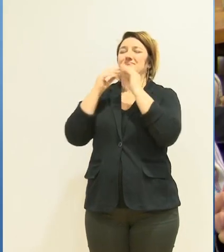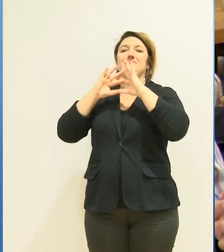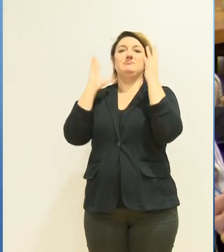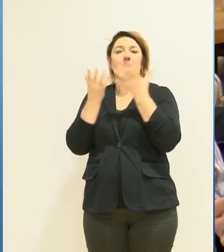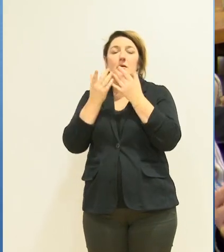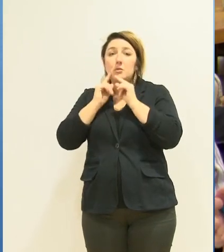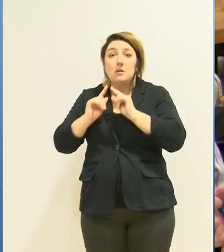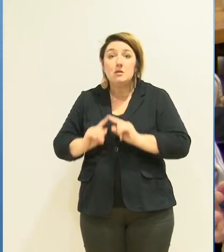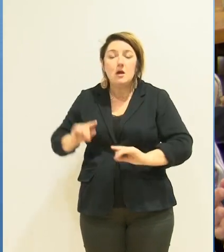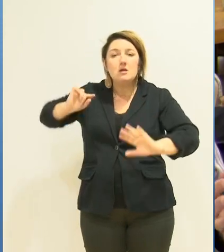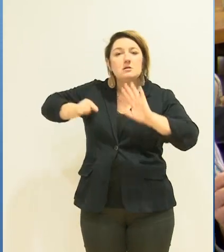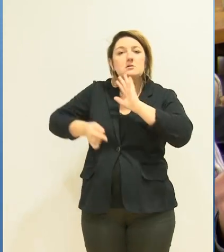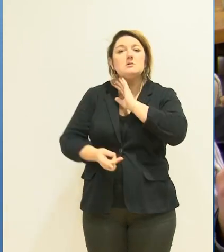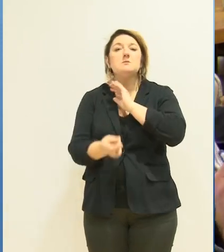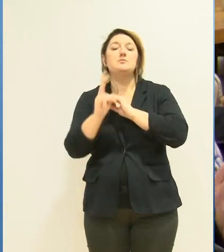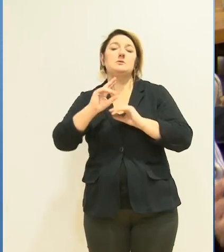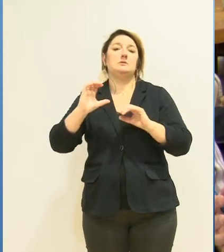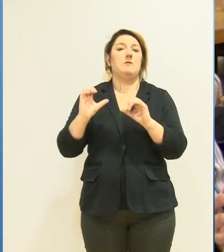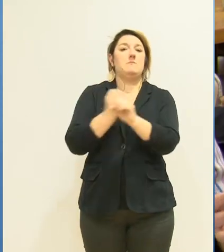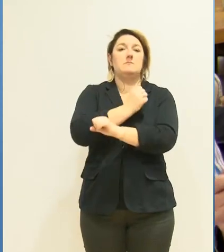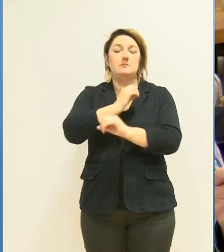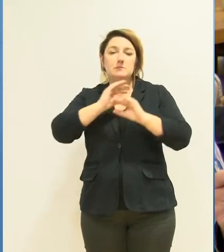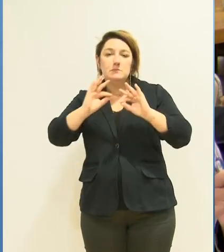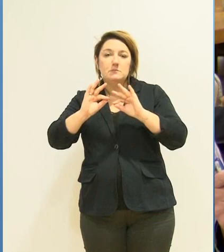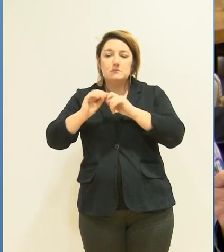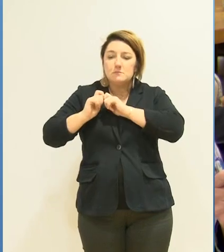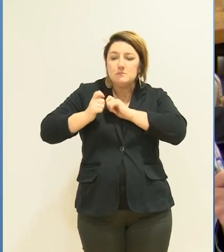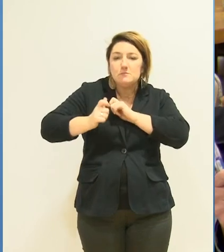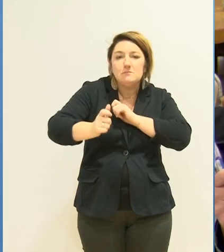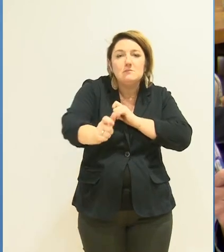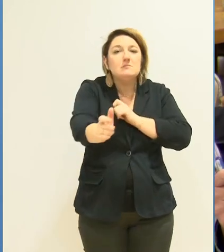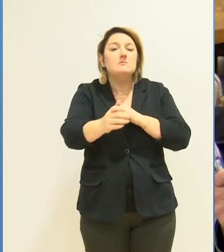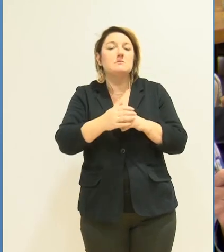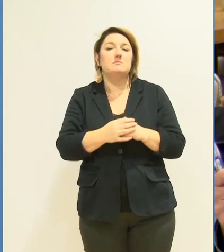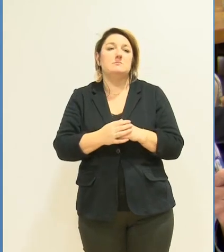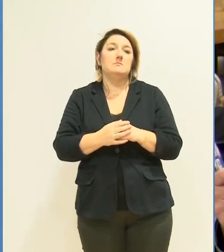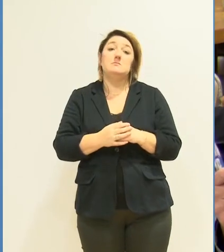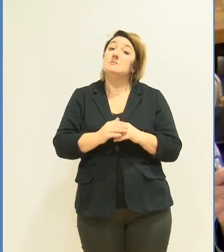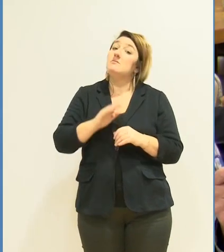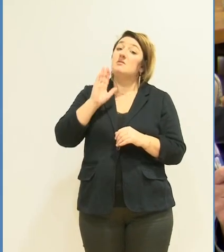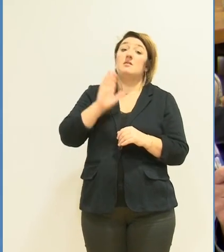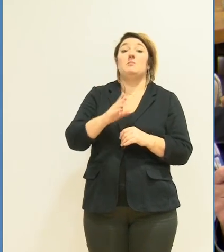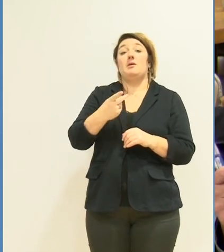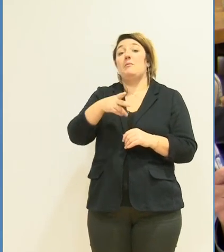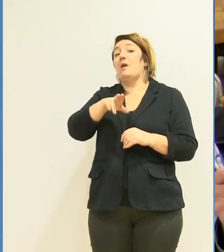beaucoup plus en profondeur de du mécanisme mise en oeuvre à travers le pays